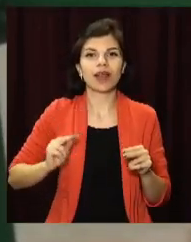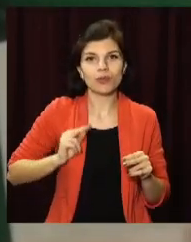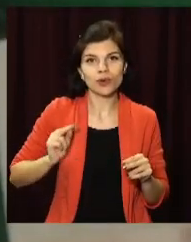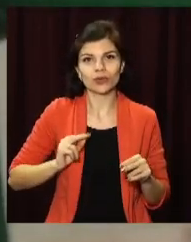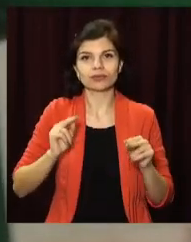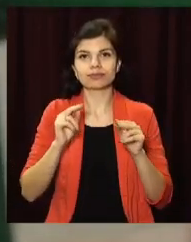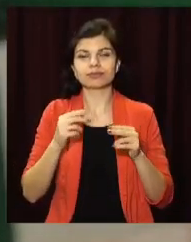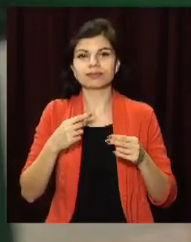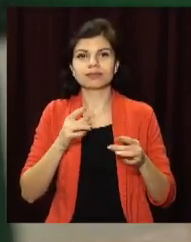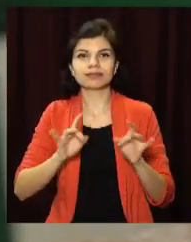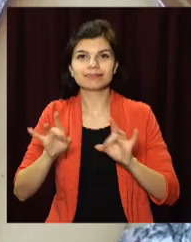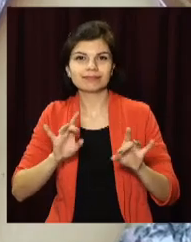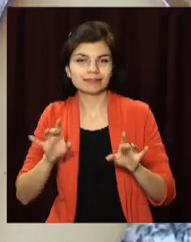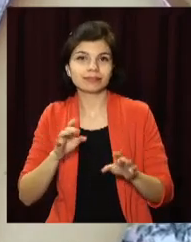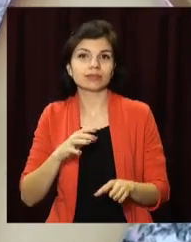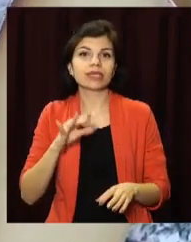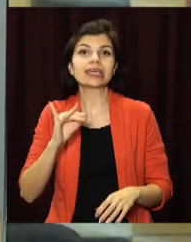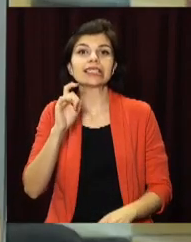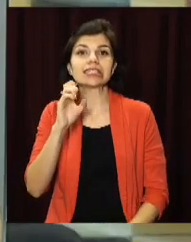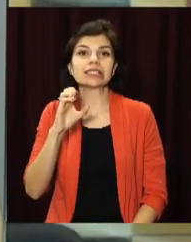мовного закону про рекламу в ЗМІ.